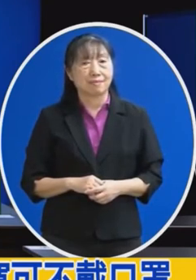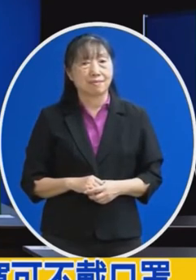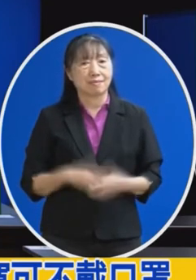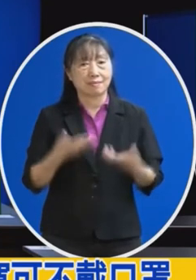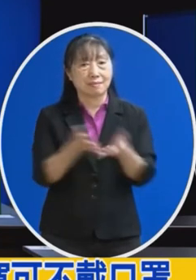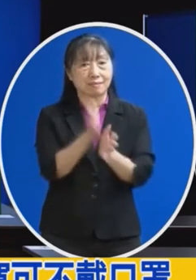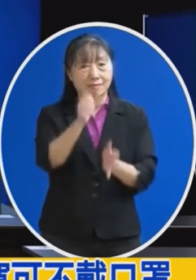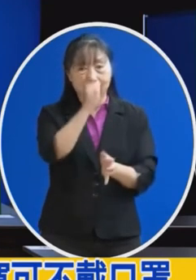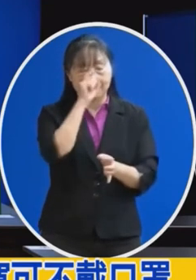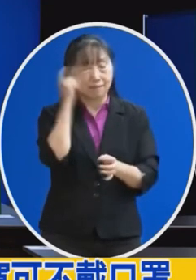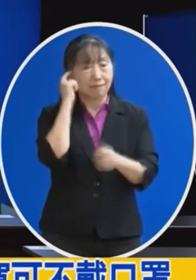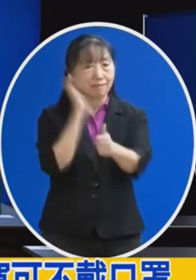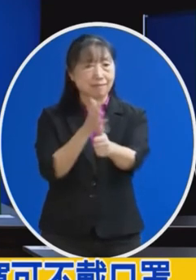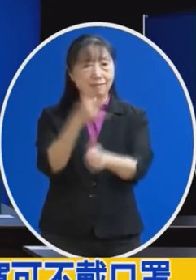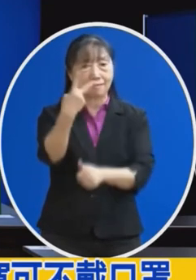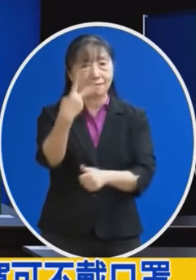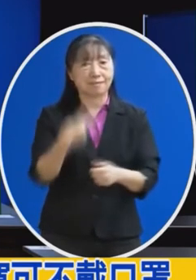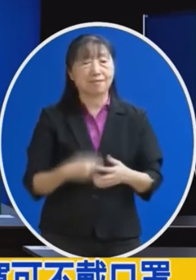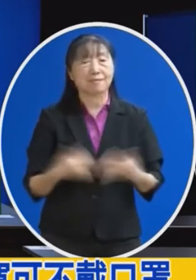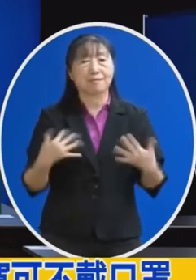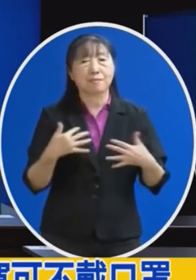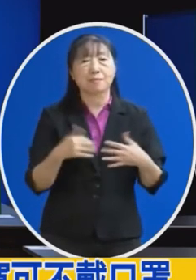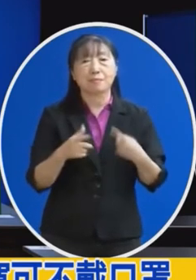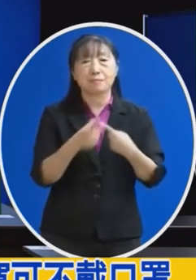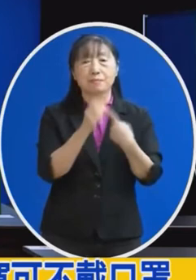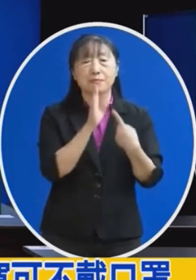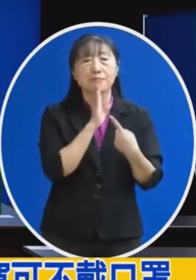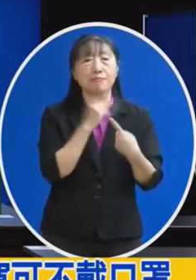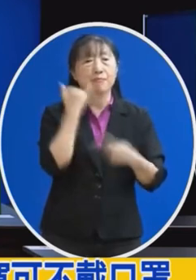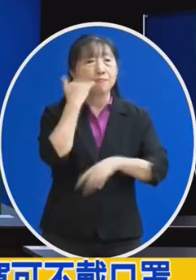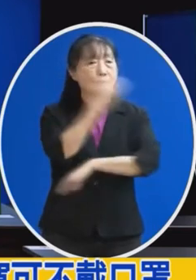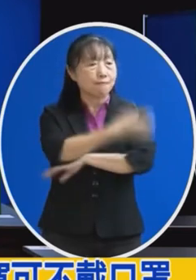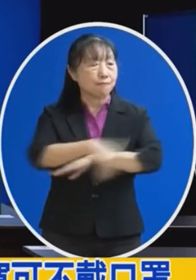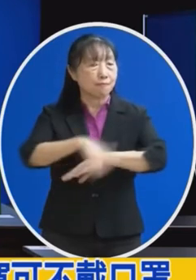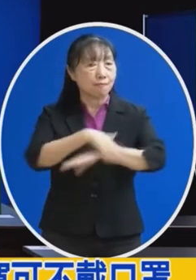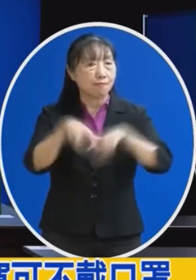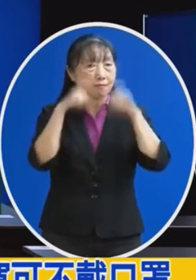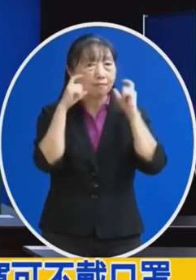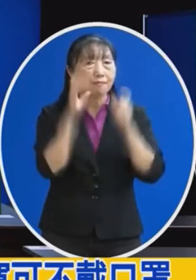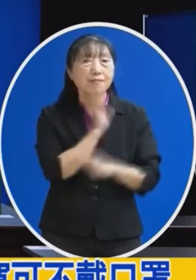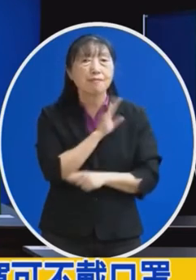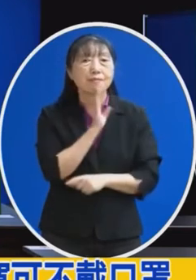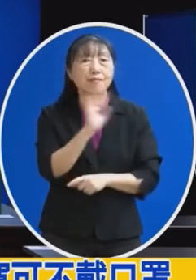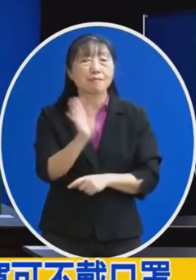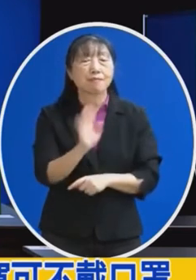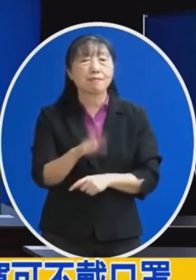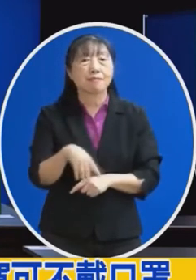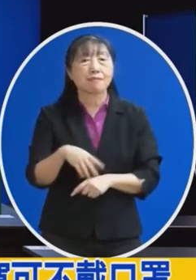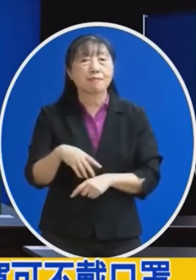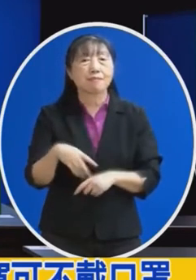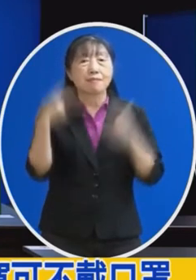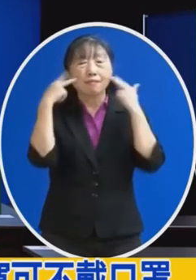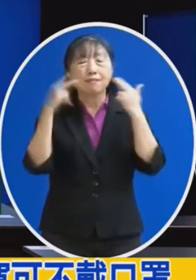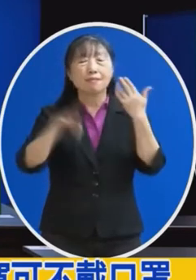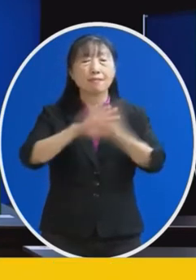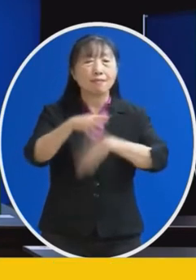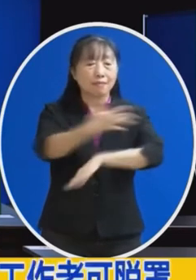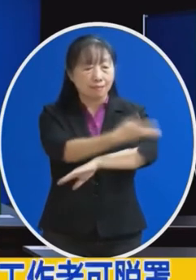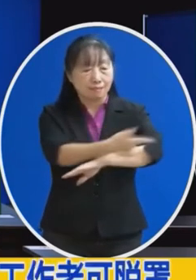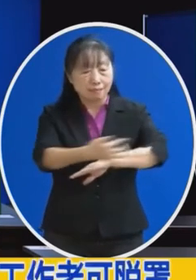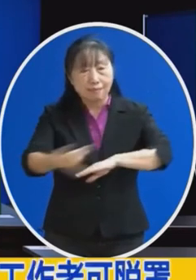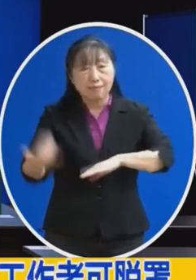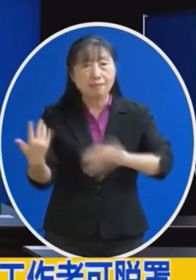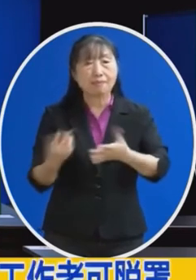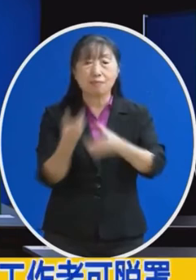部长好，两个问题提问。第一个问题是，那个海滨不用戴的话，那包括野溪还有户外的温泉也是包括在内